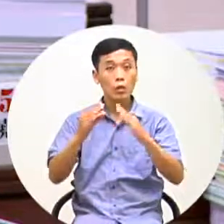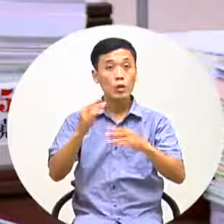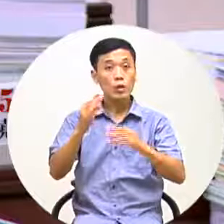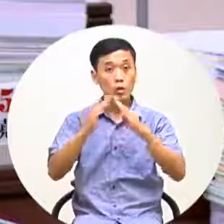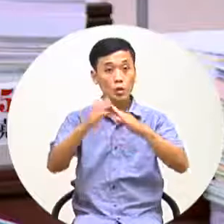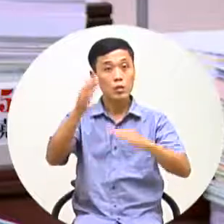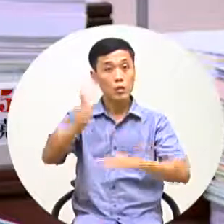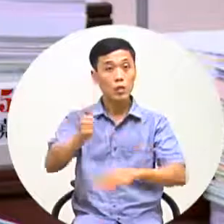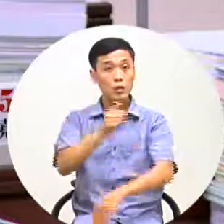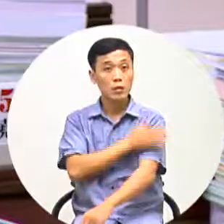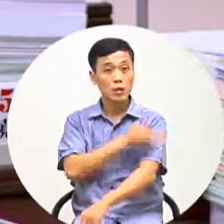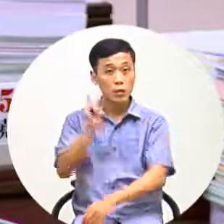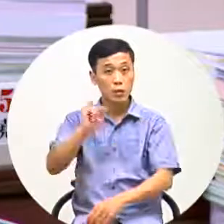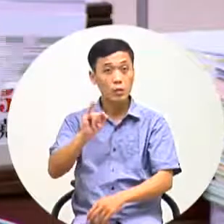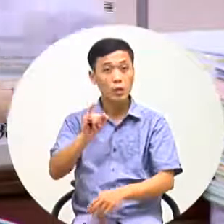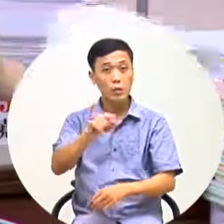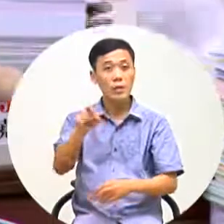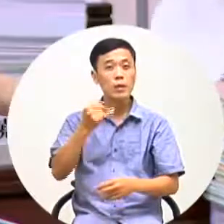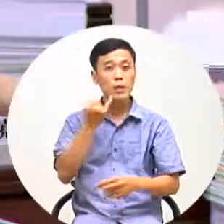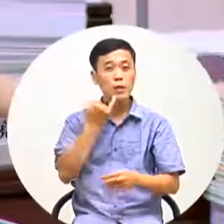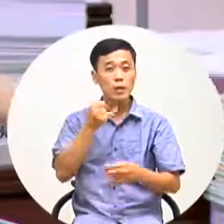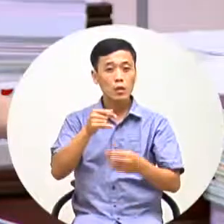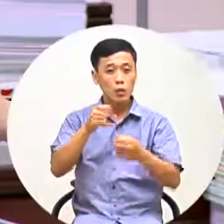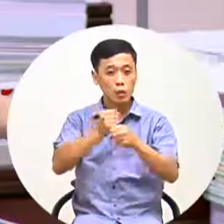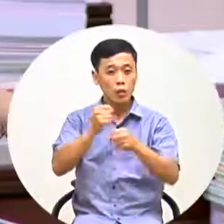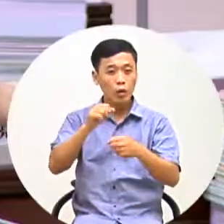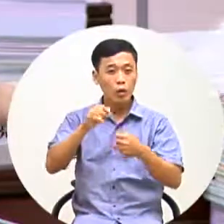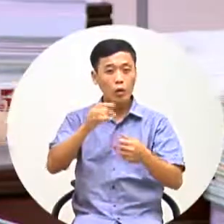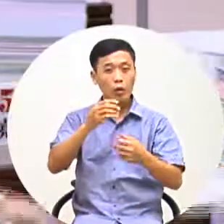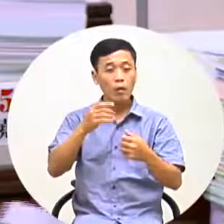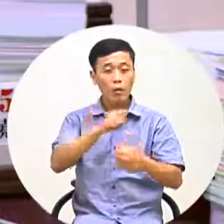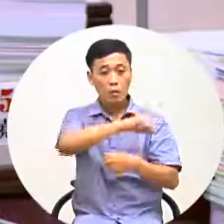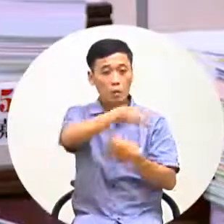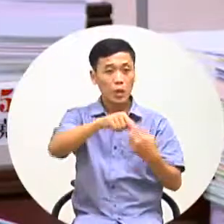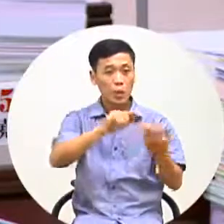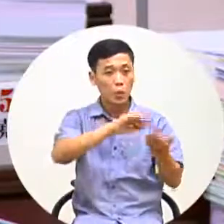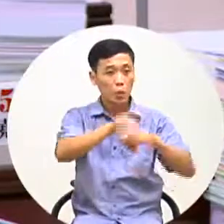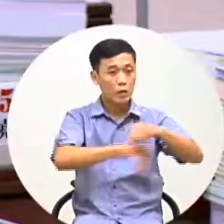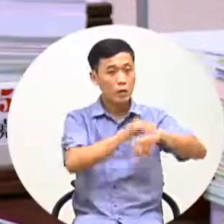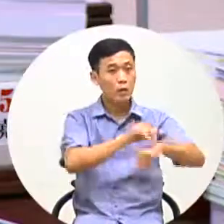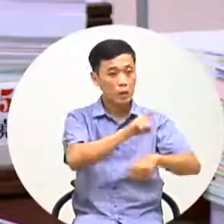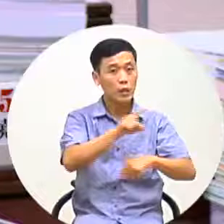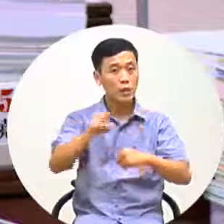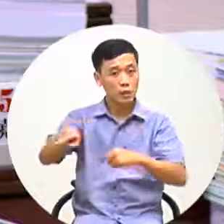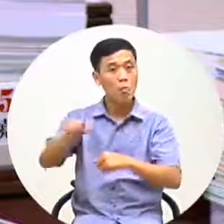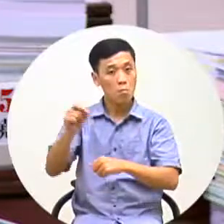到的啦。你看石泉路，你看历届夺来都没有完成，也是